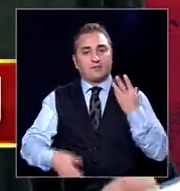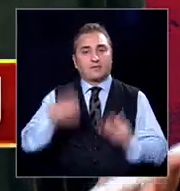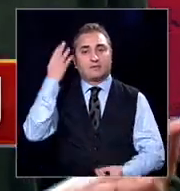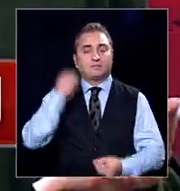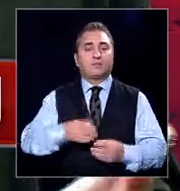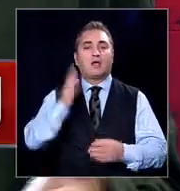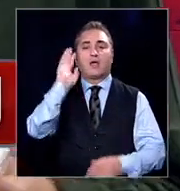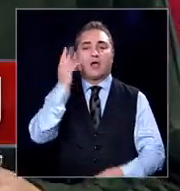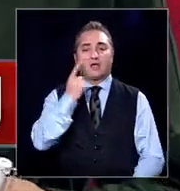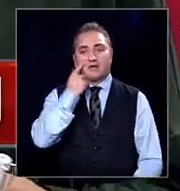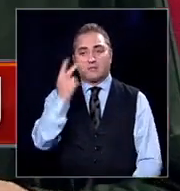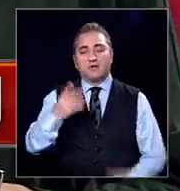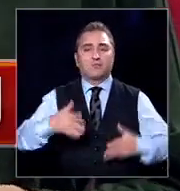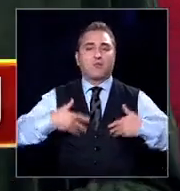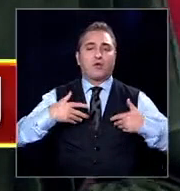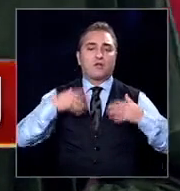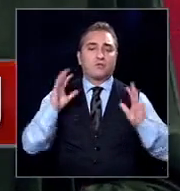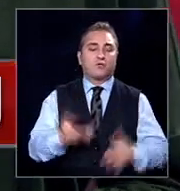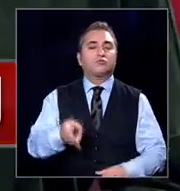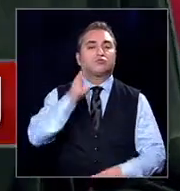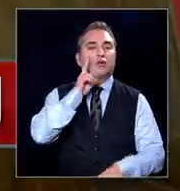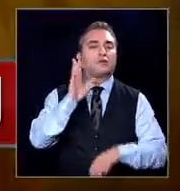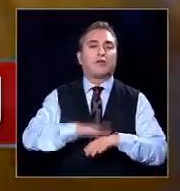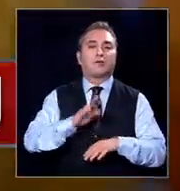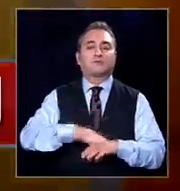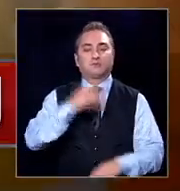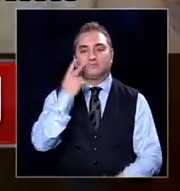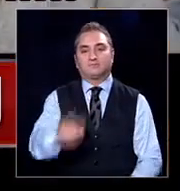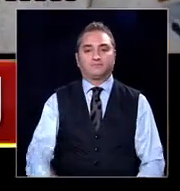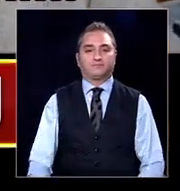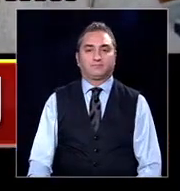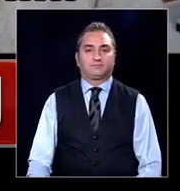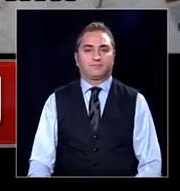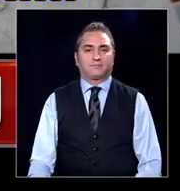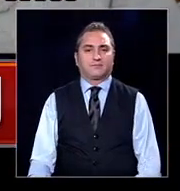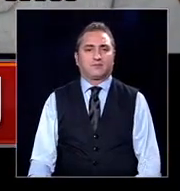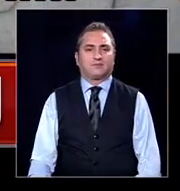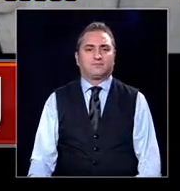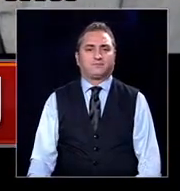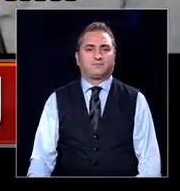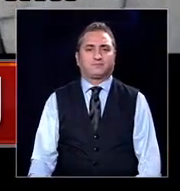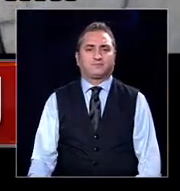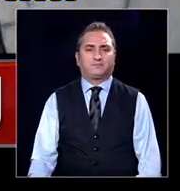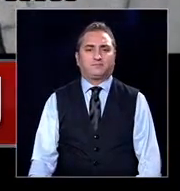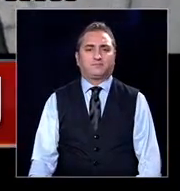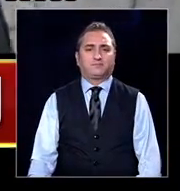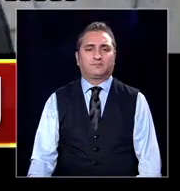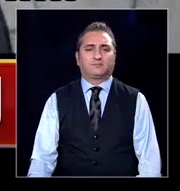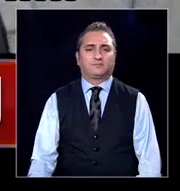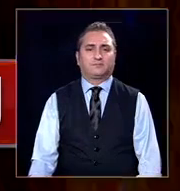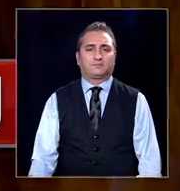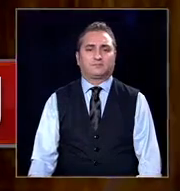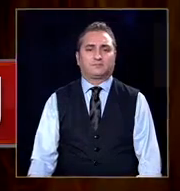aynaya baktığında morali bozulan kadın sonunda bakın ne yaptı. Sarı saç kullanmaktan hoşlandığım için özellikle sarı istediğimi